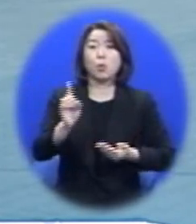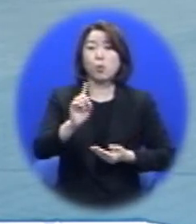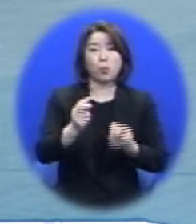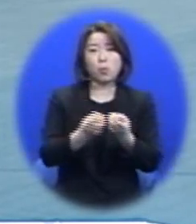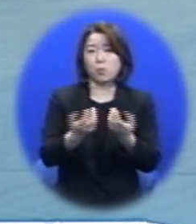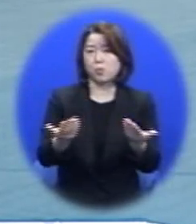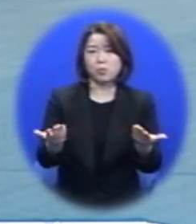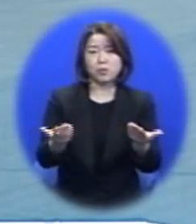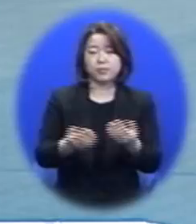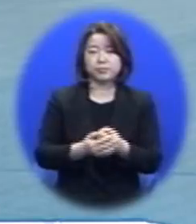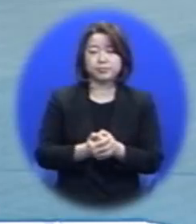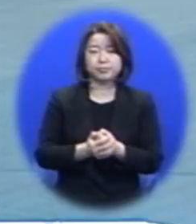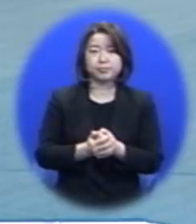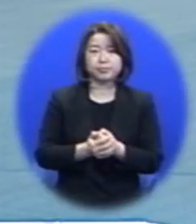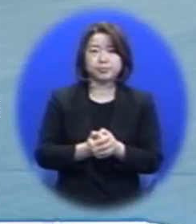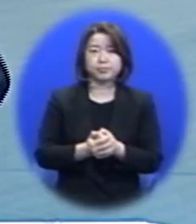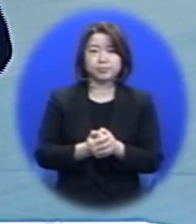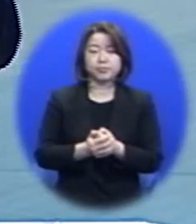주님이.